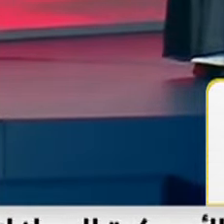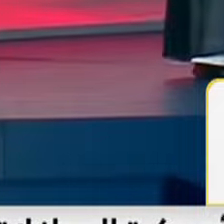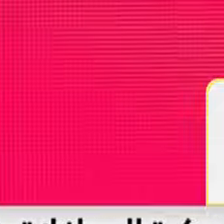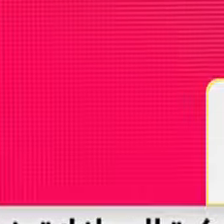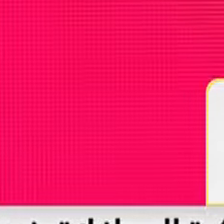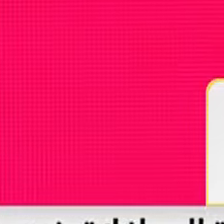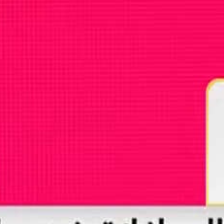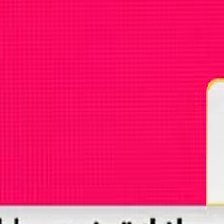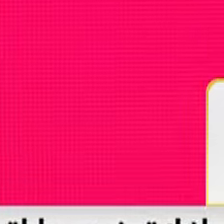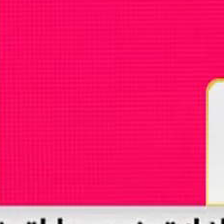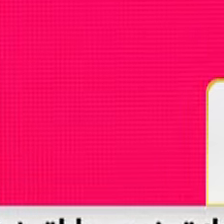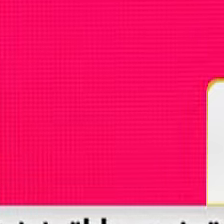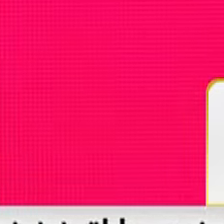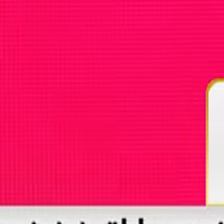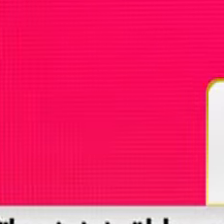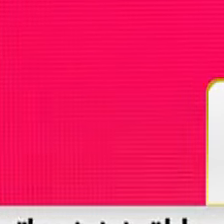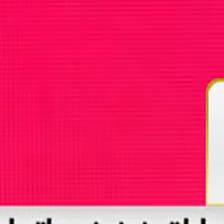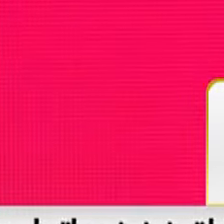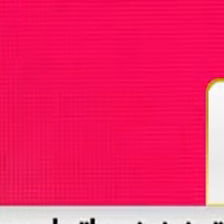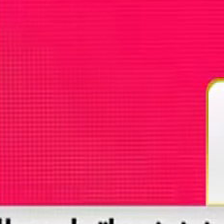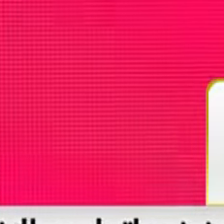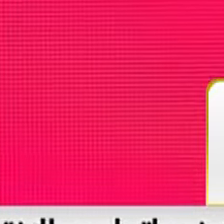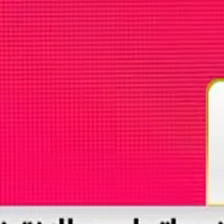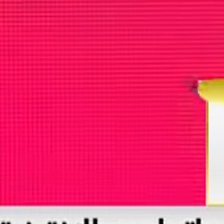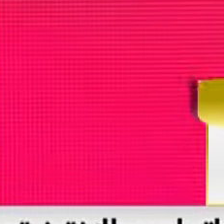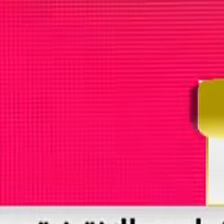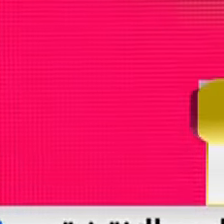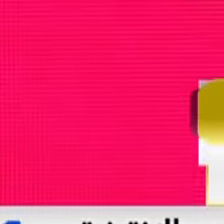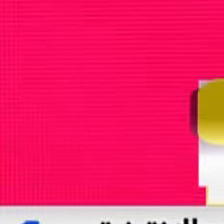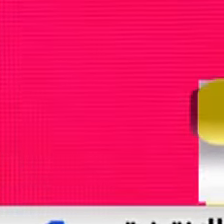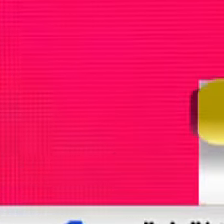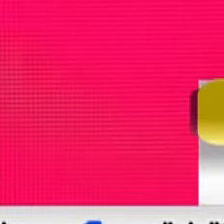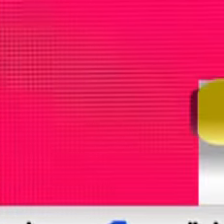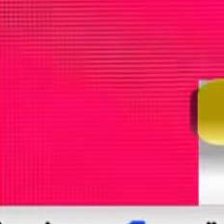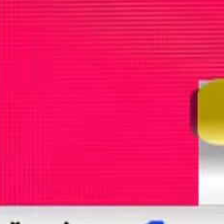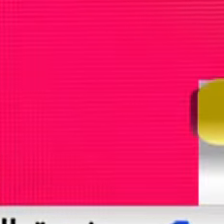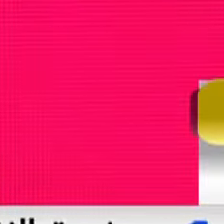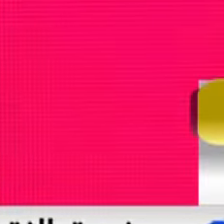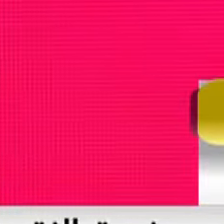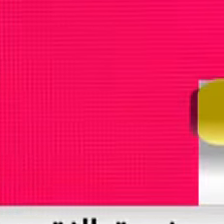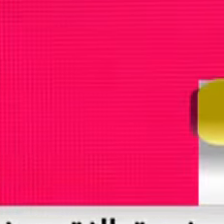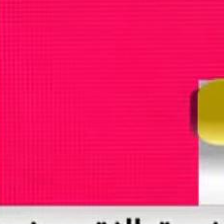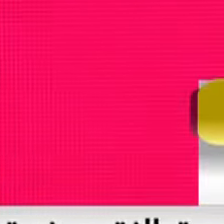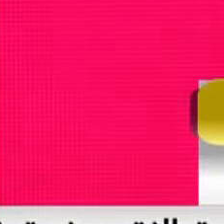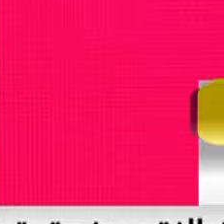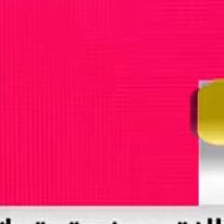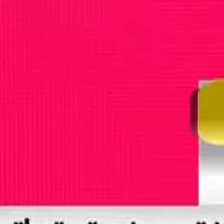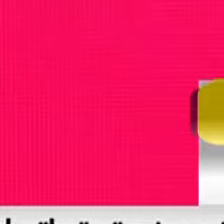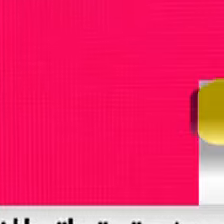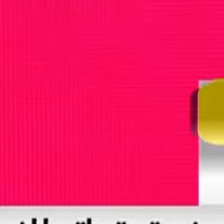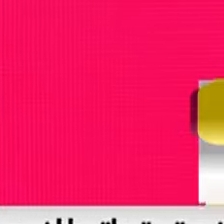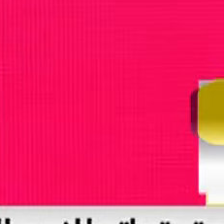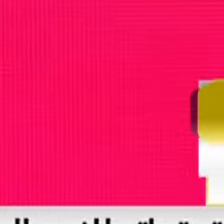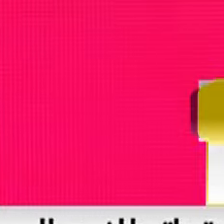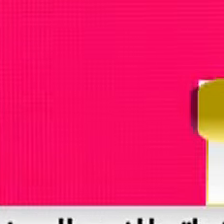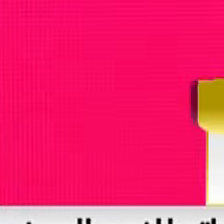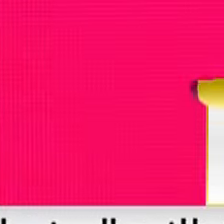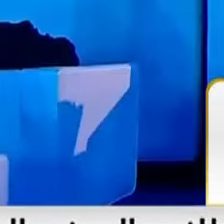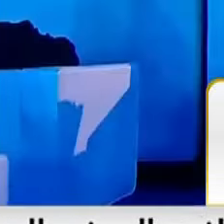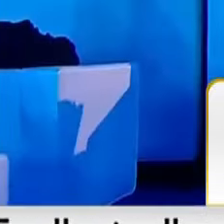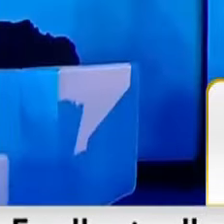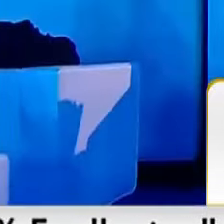المناسبة. تعد مصفاة الزور أحد أهم مشاريع خطة التنمية